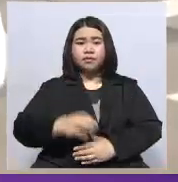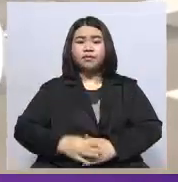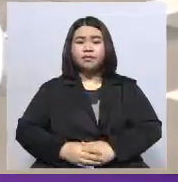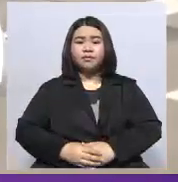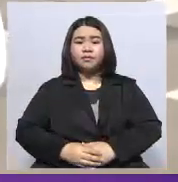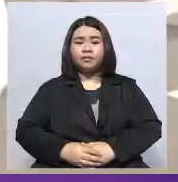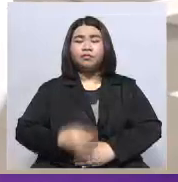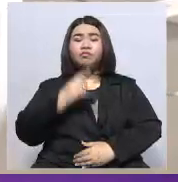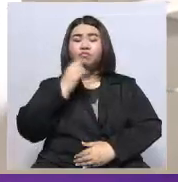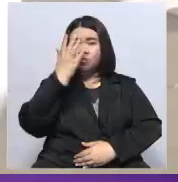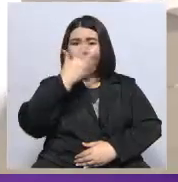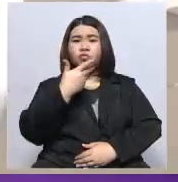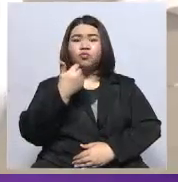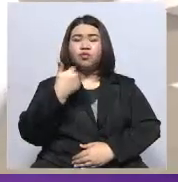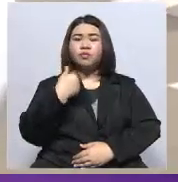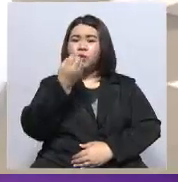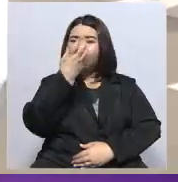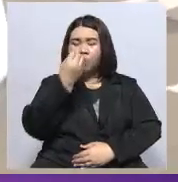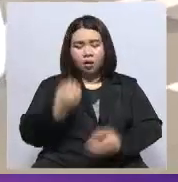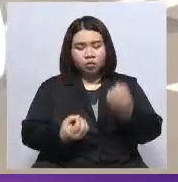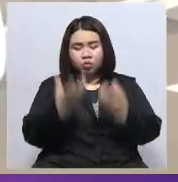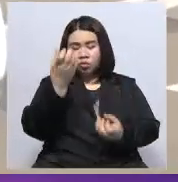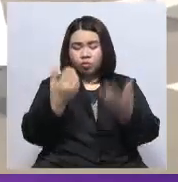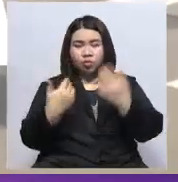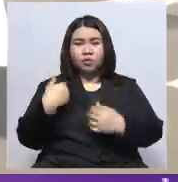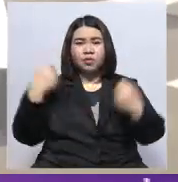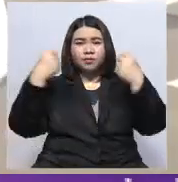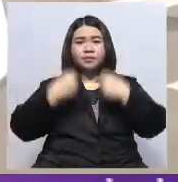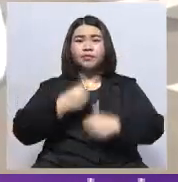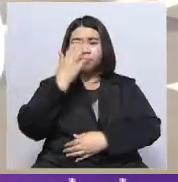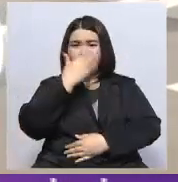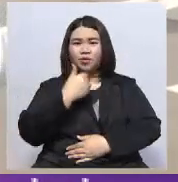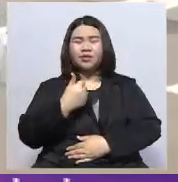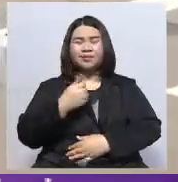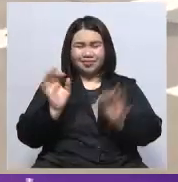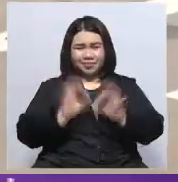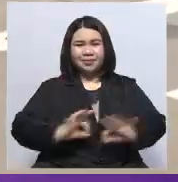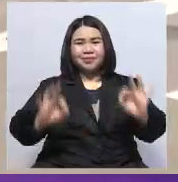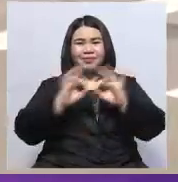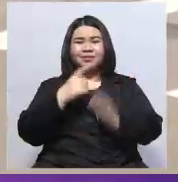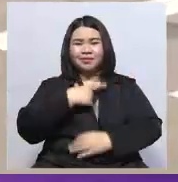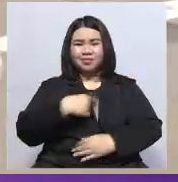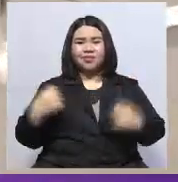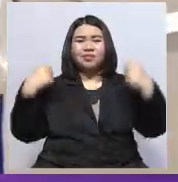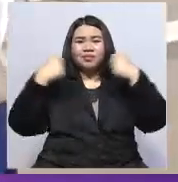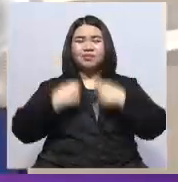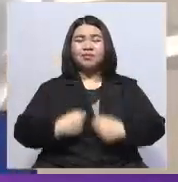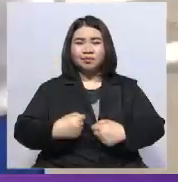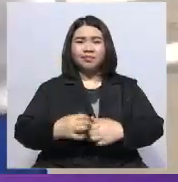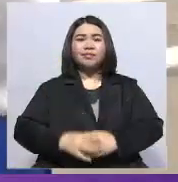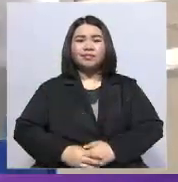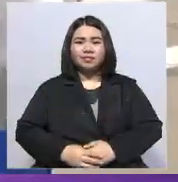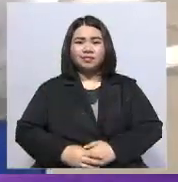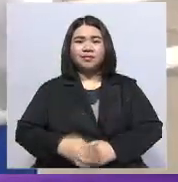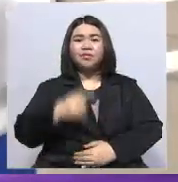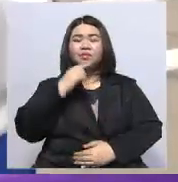ค ่ะก็สวยงามดีนะคะดอกไม้เยอะแล้วก็ได้แต่งชุดสวยๆอันนี้คือประเด็นแรกเลยชอบมาก ใช่ค่ะ งามค่ะ